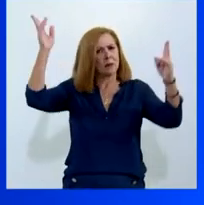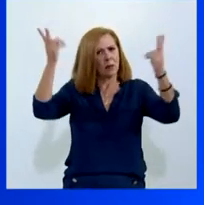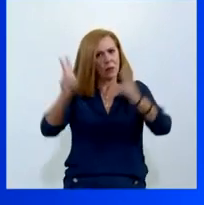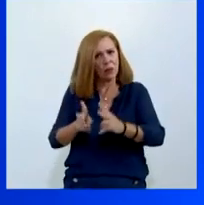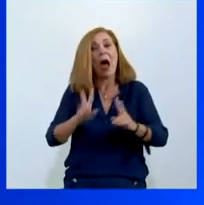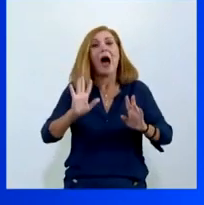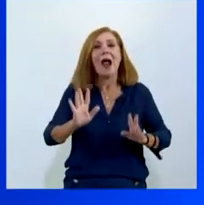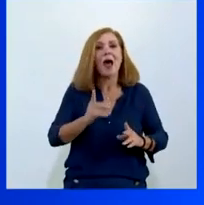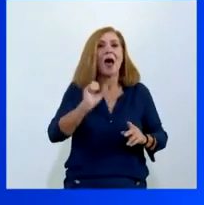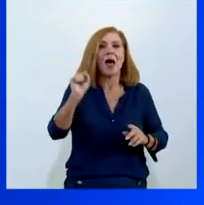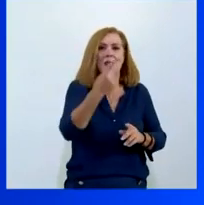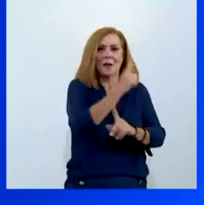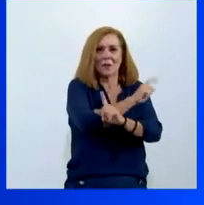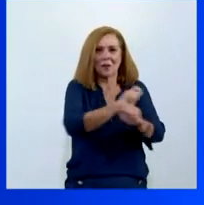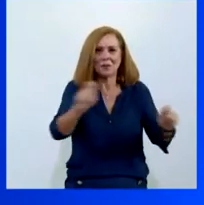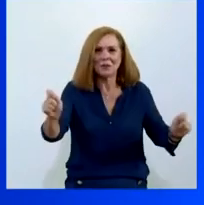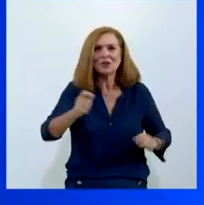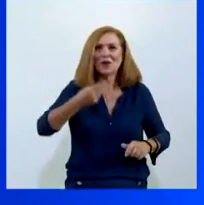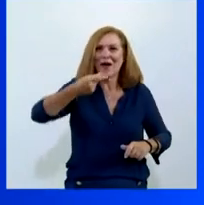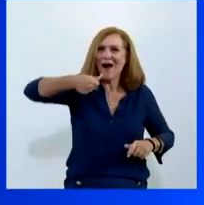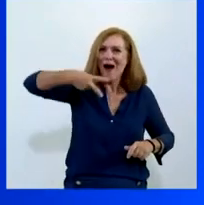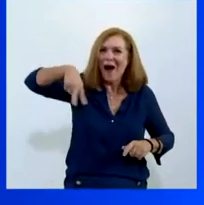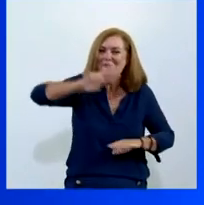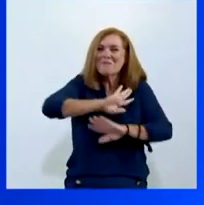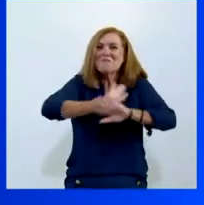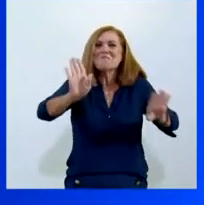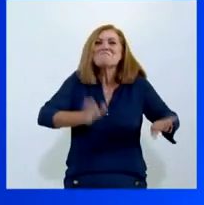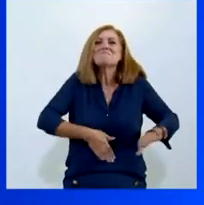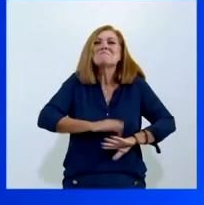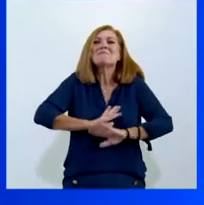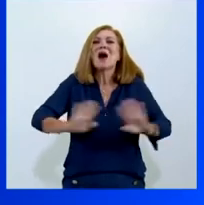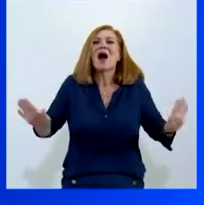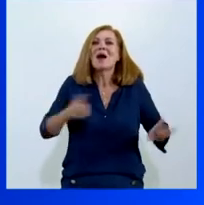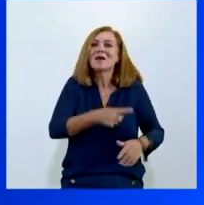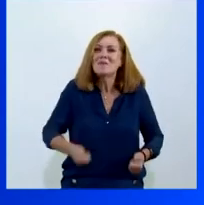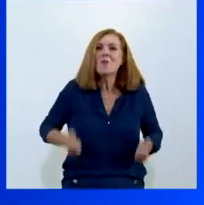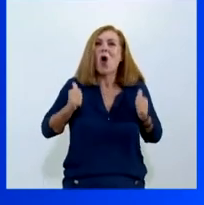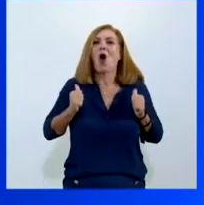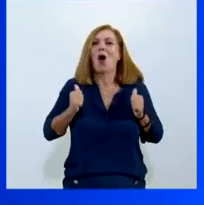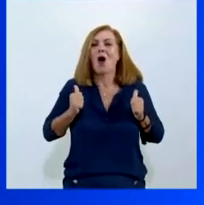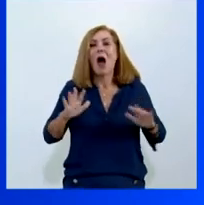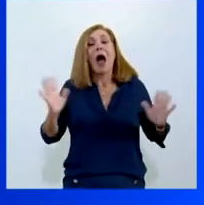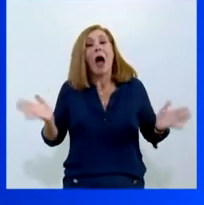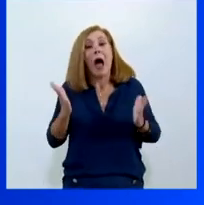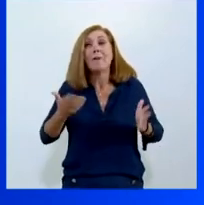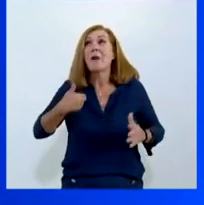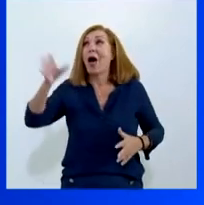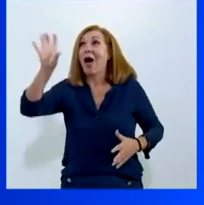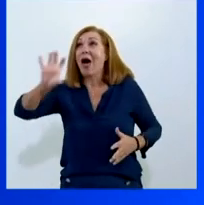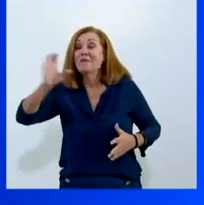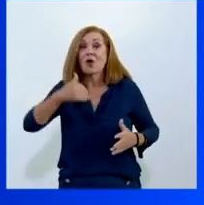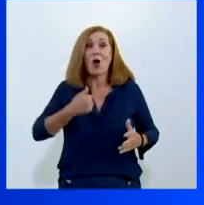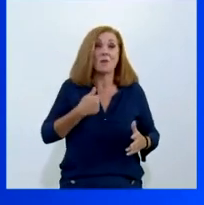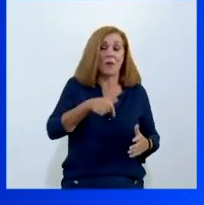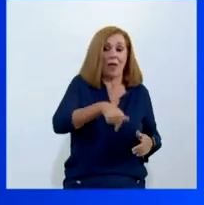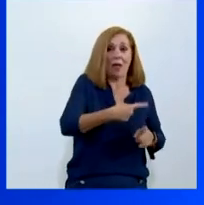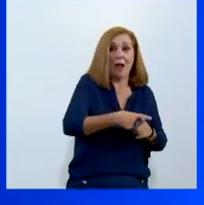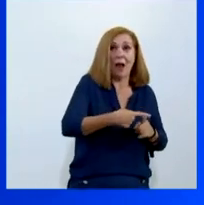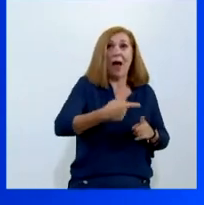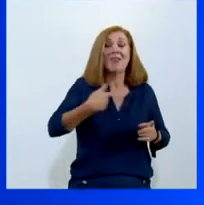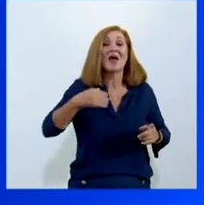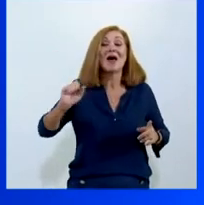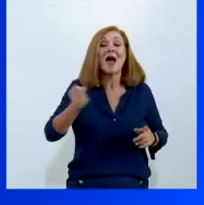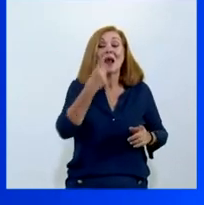μισθών θα είναι εδώ. Και αν δεν μπορέσουμε να συγκλίνουμε με την Ευρώπη σε μισθολογικό επίπεδο, πάντα θα